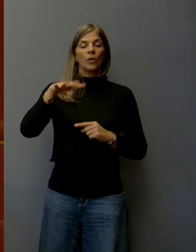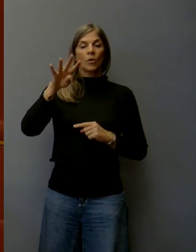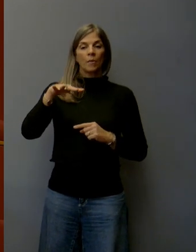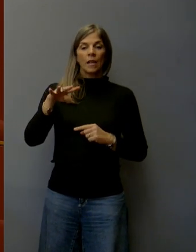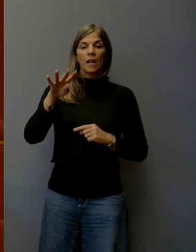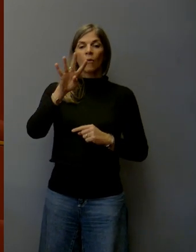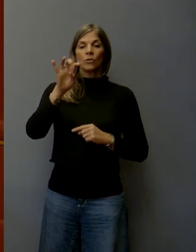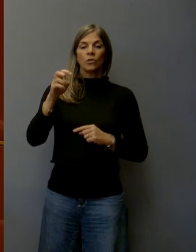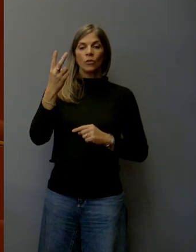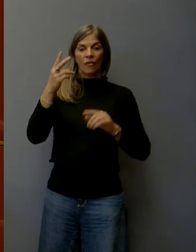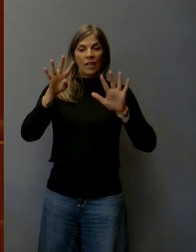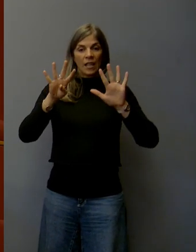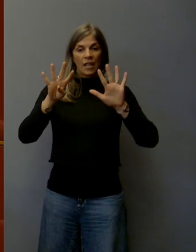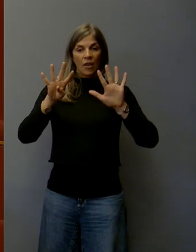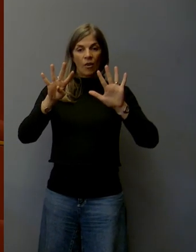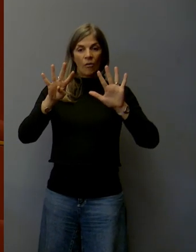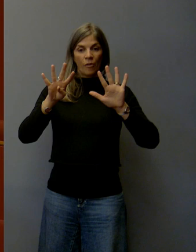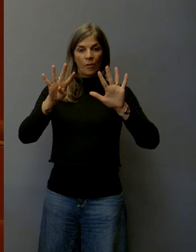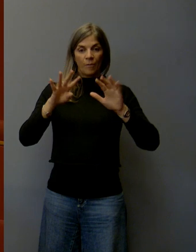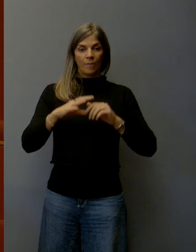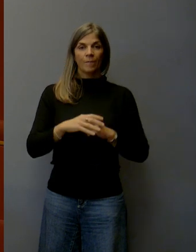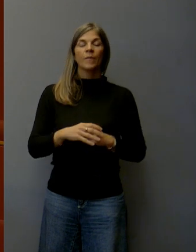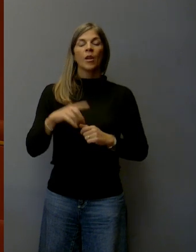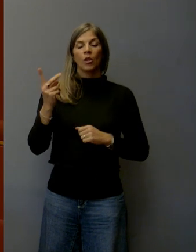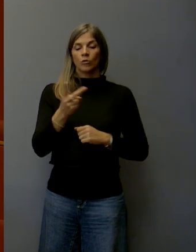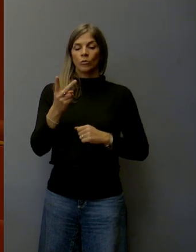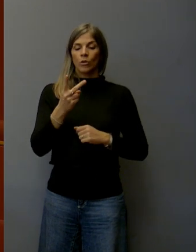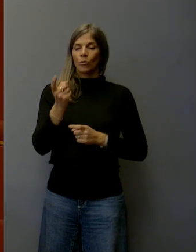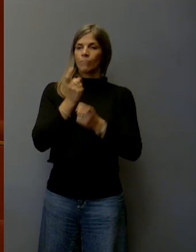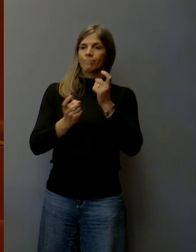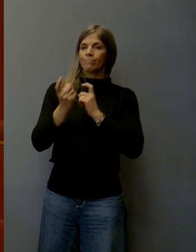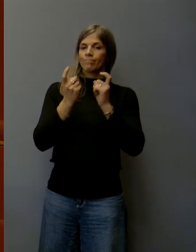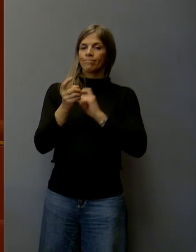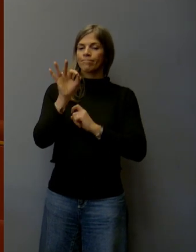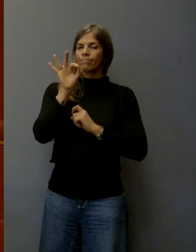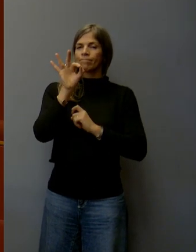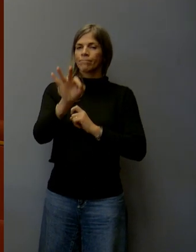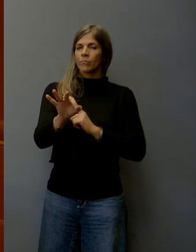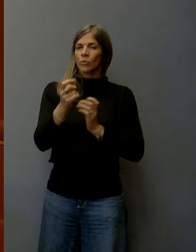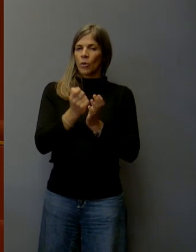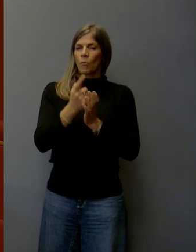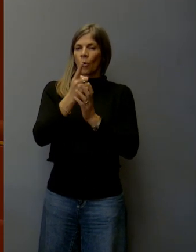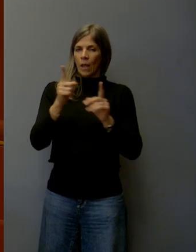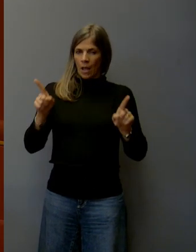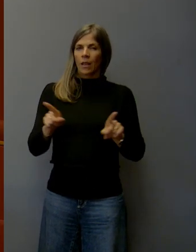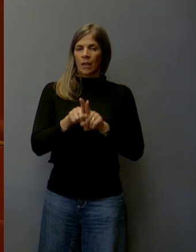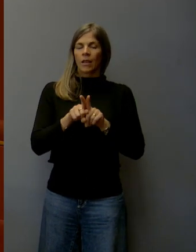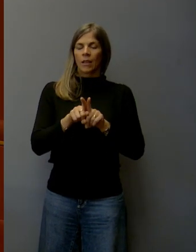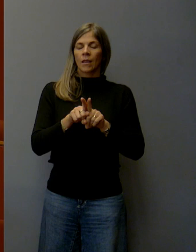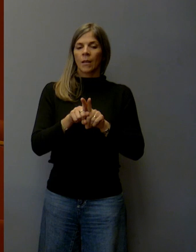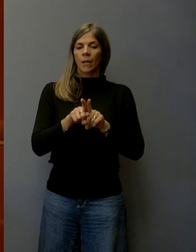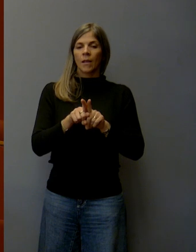4.429 nascono da un'esigenza comune sentita da molti e che molto spesso affiora quando